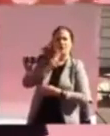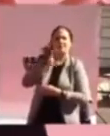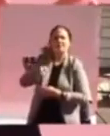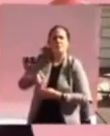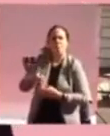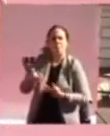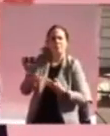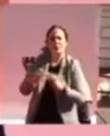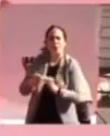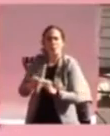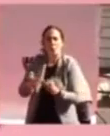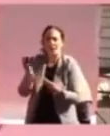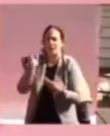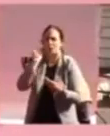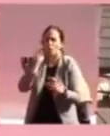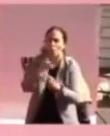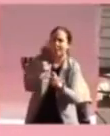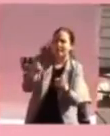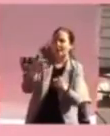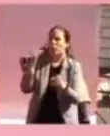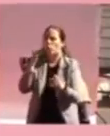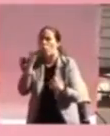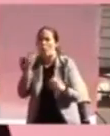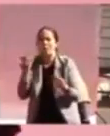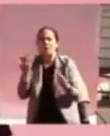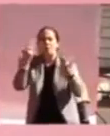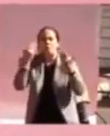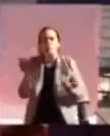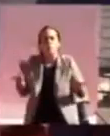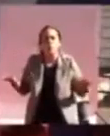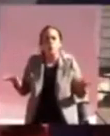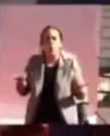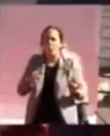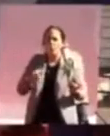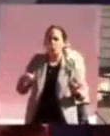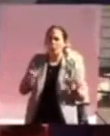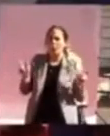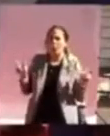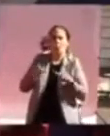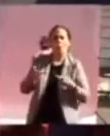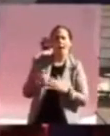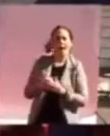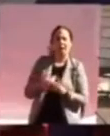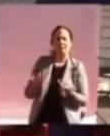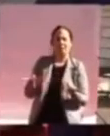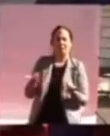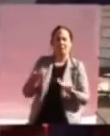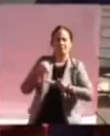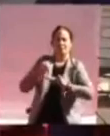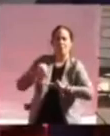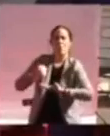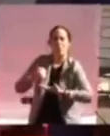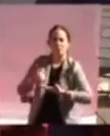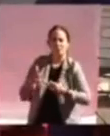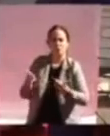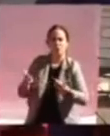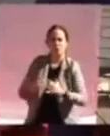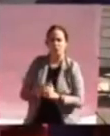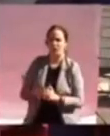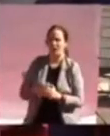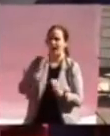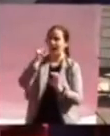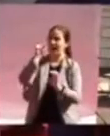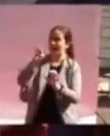e gli uomini purtroppo sono dentro una camicia di forza perché una regione che vuole mettere dei soldi